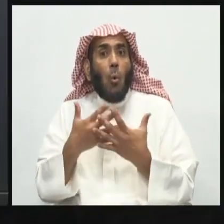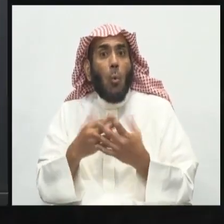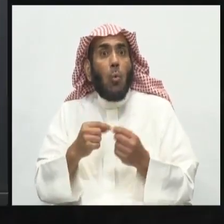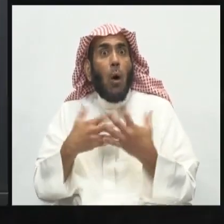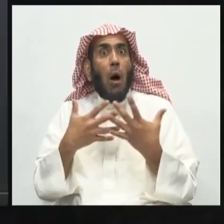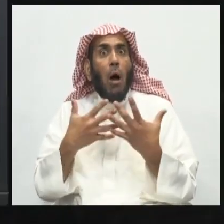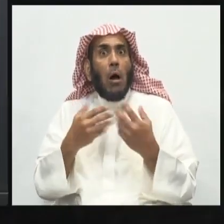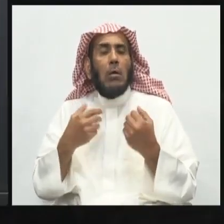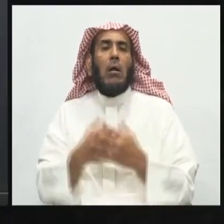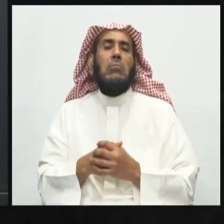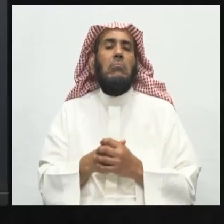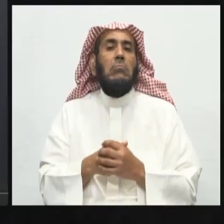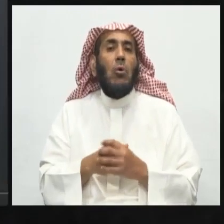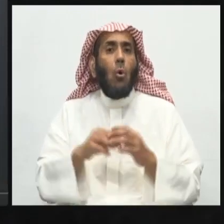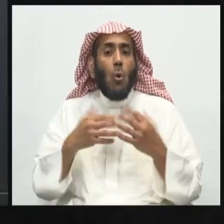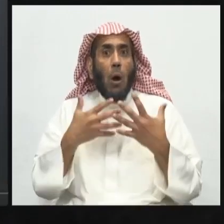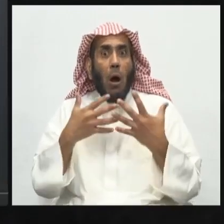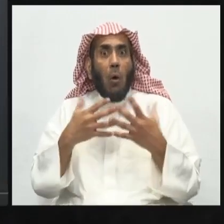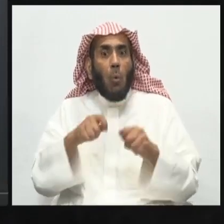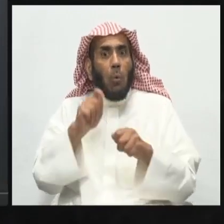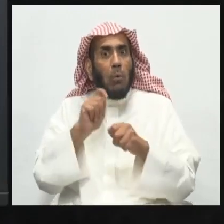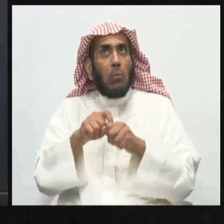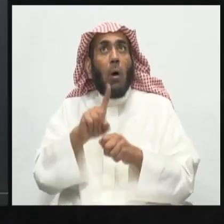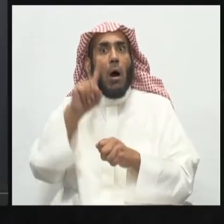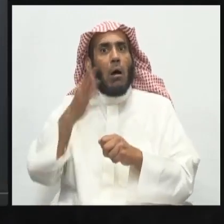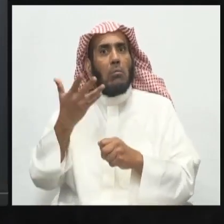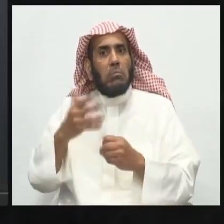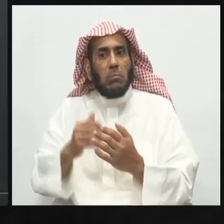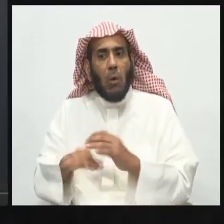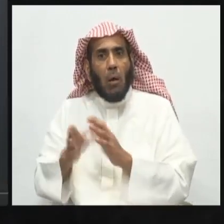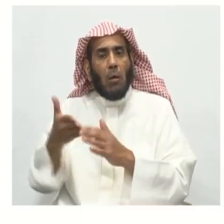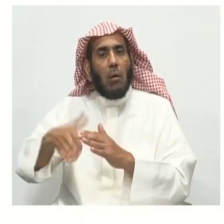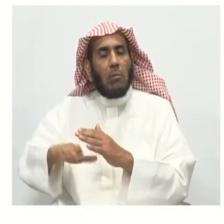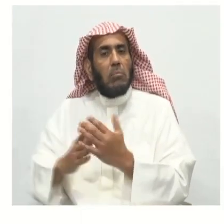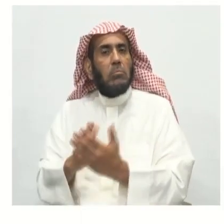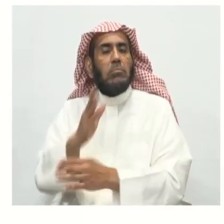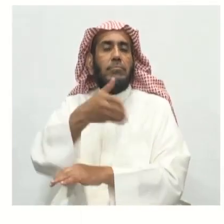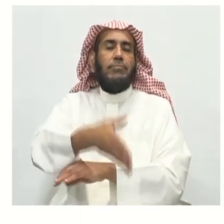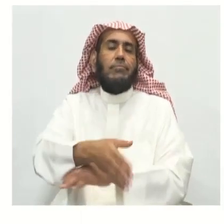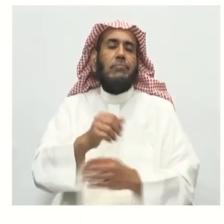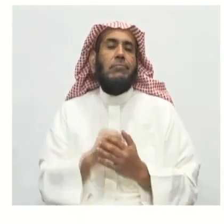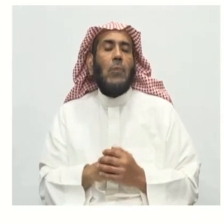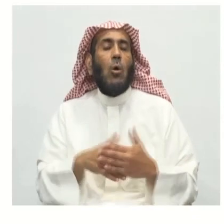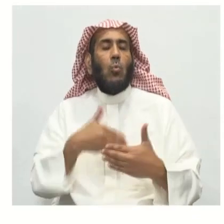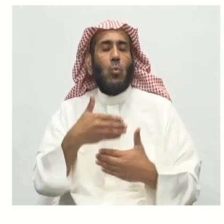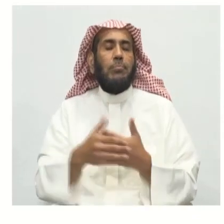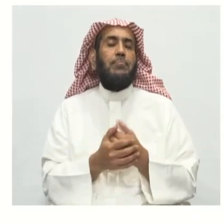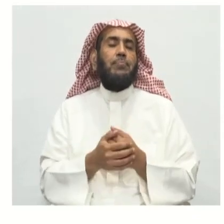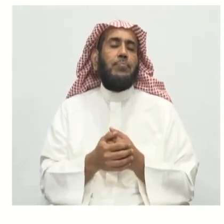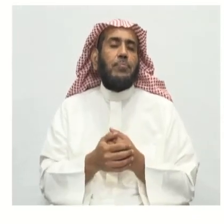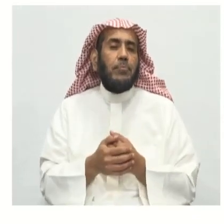غايه اجب وفي غايه الغرابه طيب نكمل